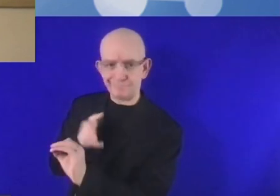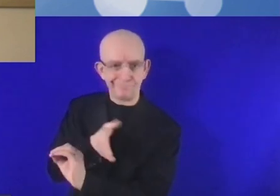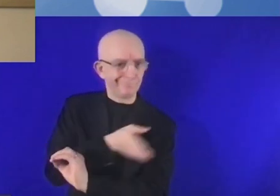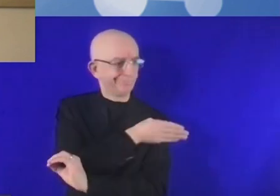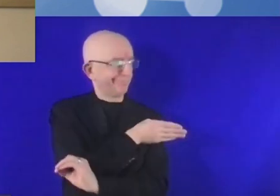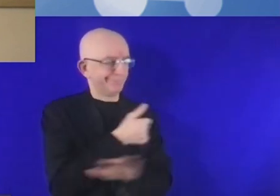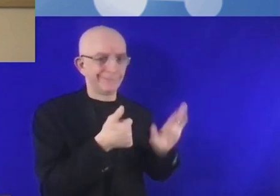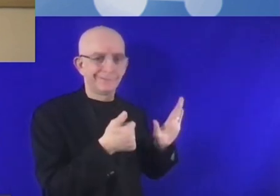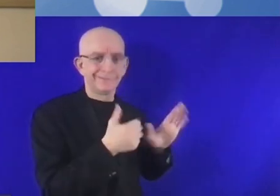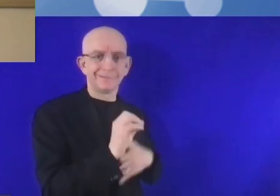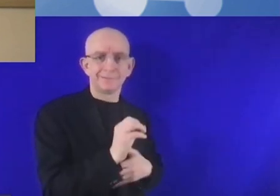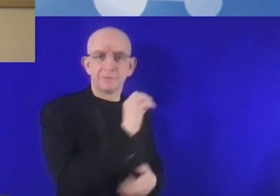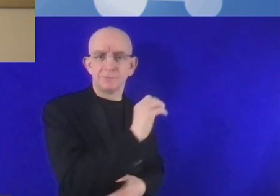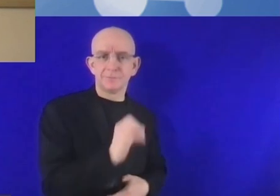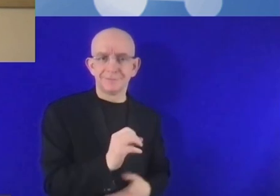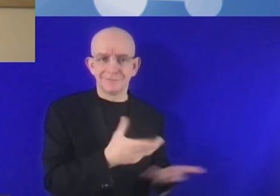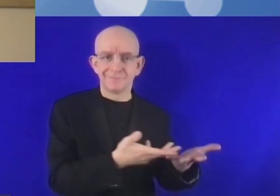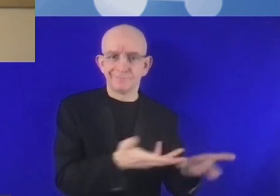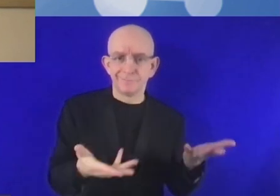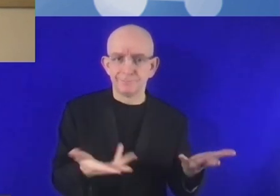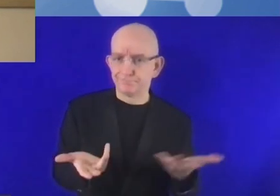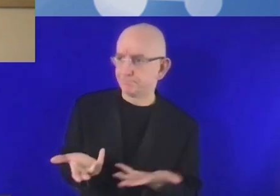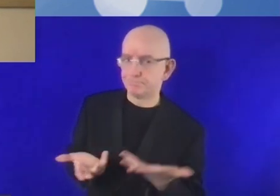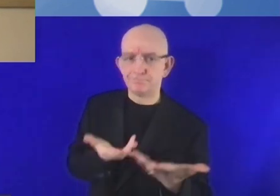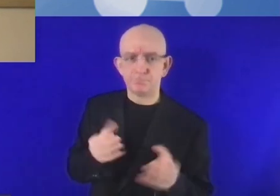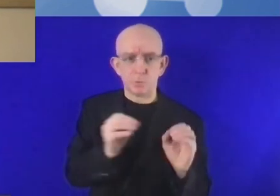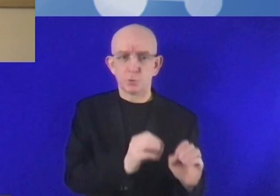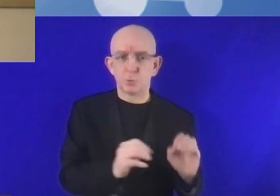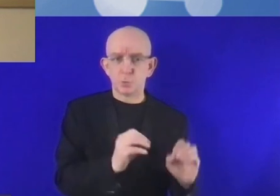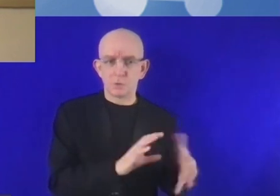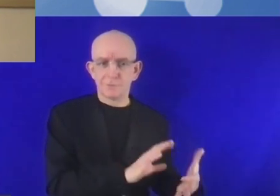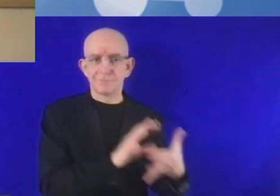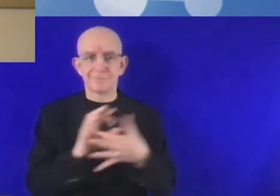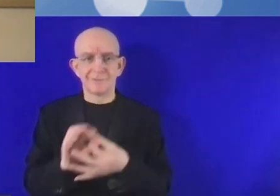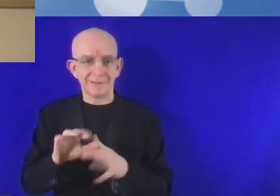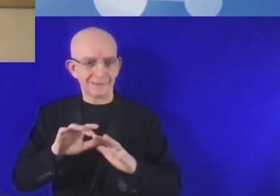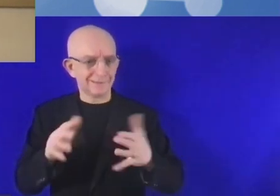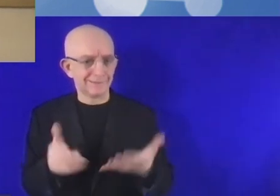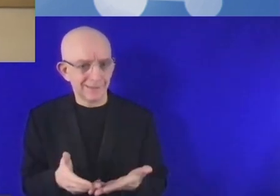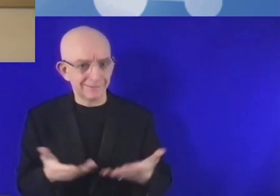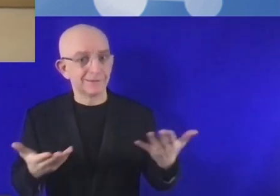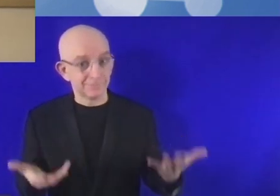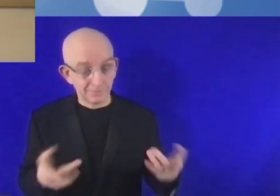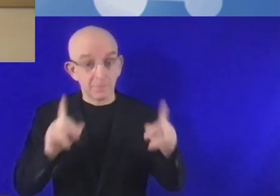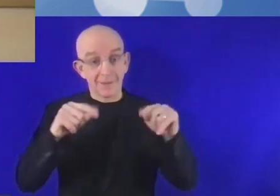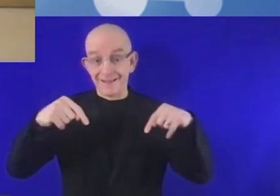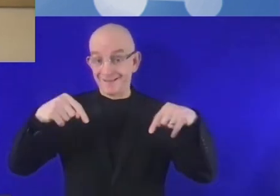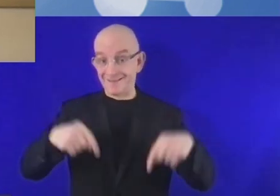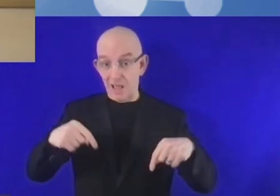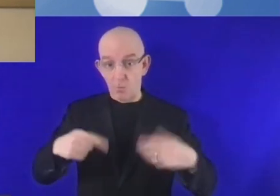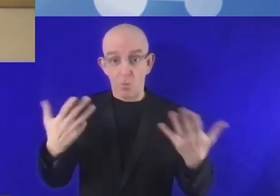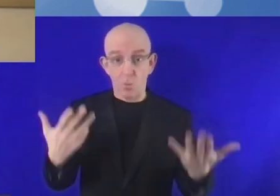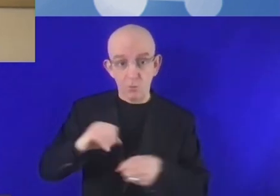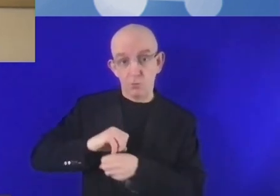do internetu. Jeżeli chodzi o pandemię koronawirusa, to zauważyliśmy, że